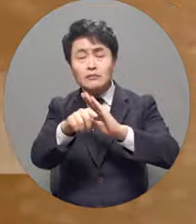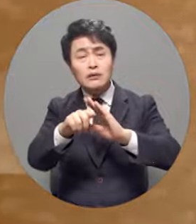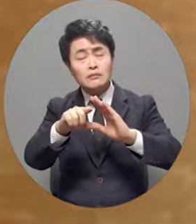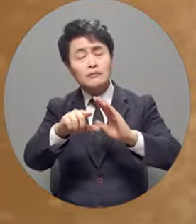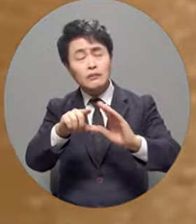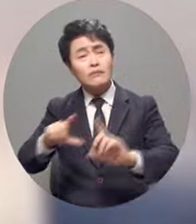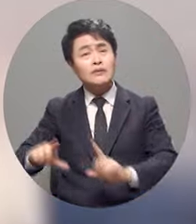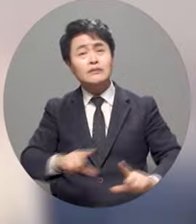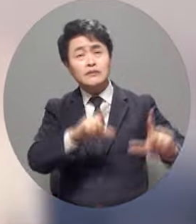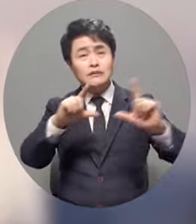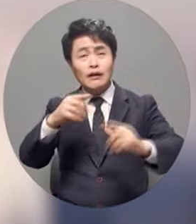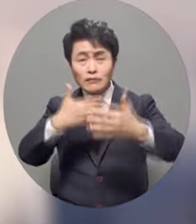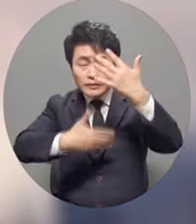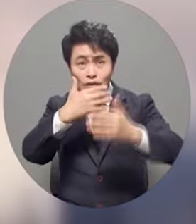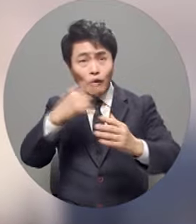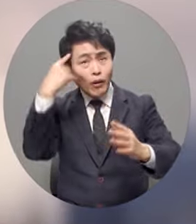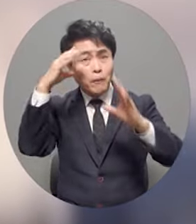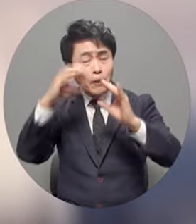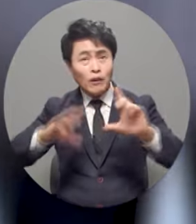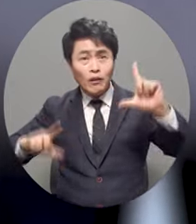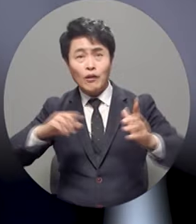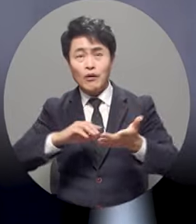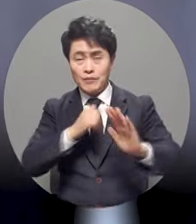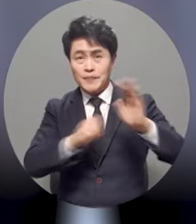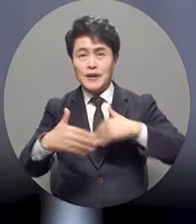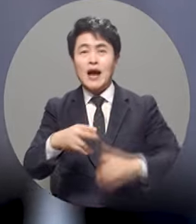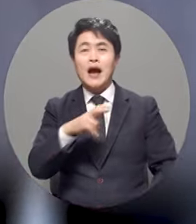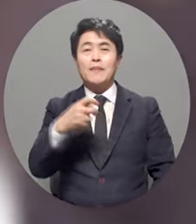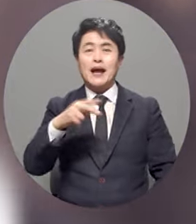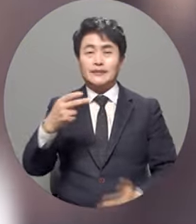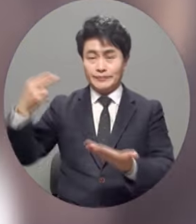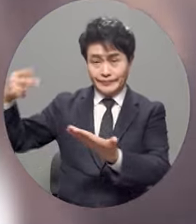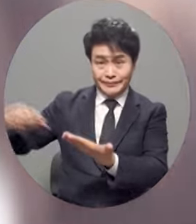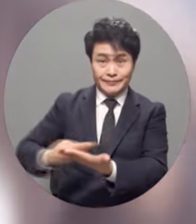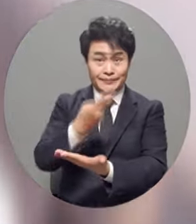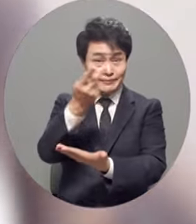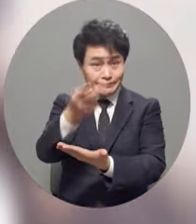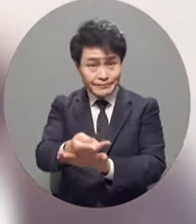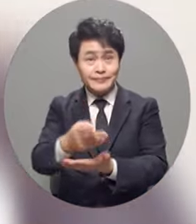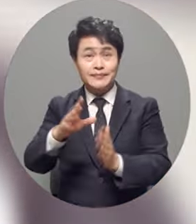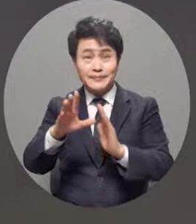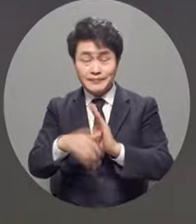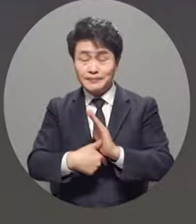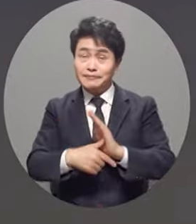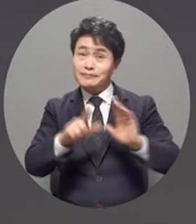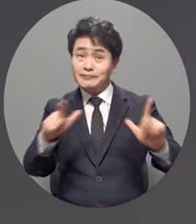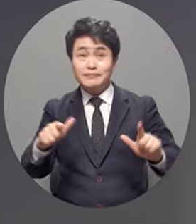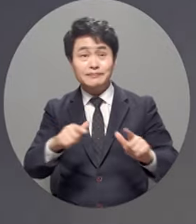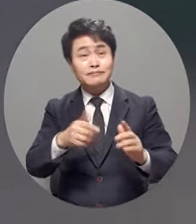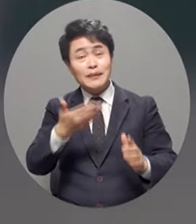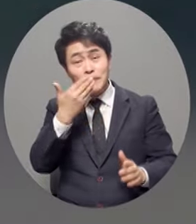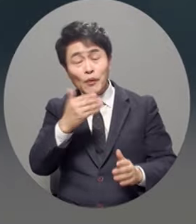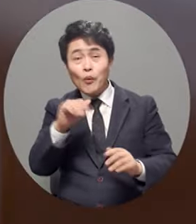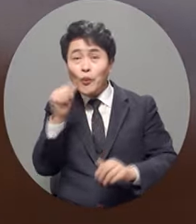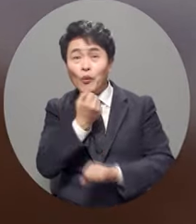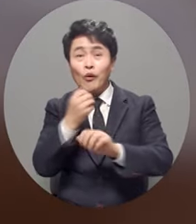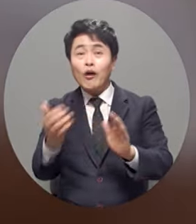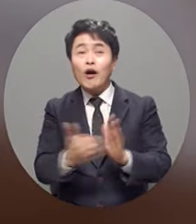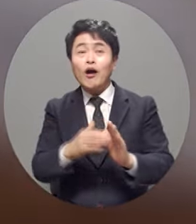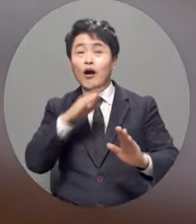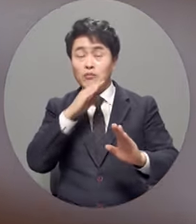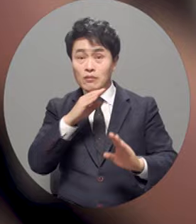공유하고 있습니다 북한의 대표적 관광지인 마식령 스키장에서 스키를 타거나 각종 식품을 소개하고 북한의 한